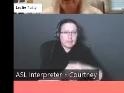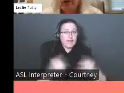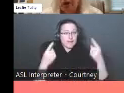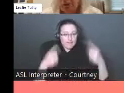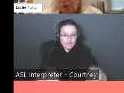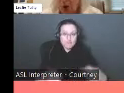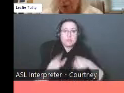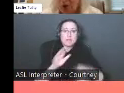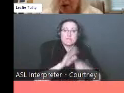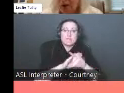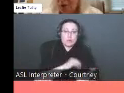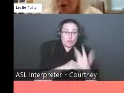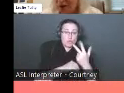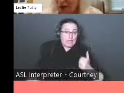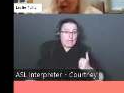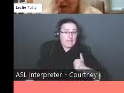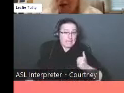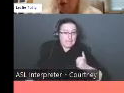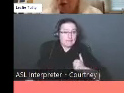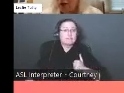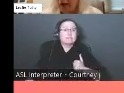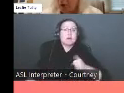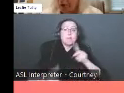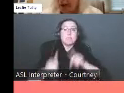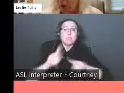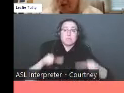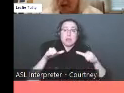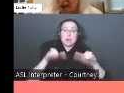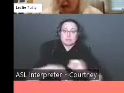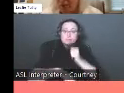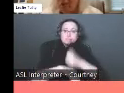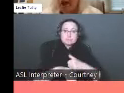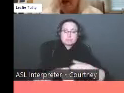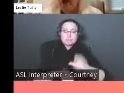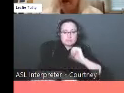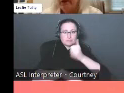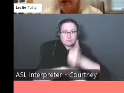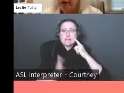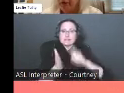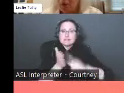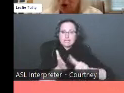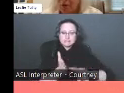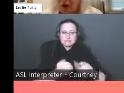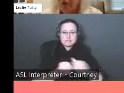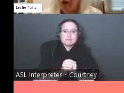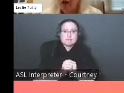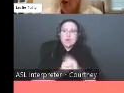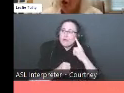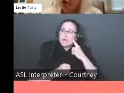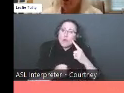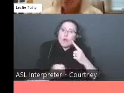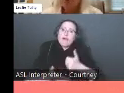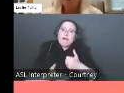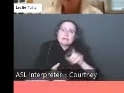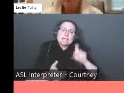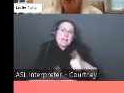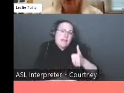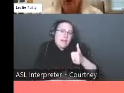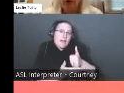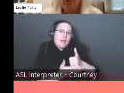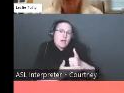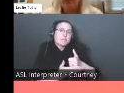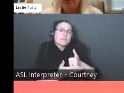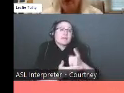Et j'ai trouvé 3 études démographiques canadiennes portant sur la recherche d'aide et la violence